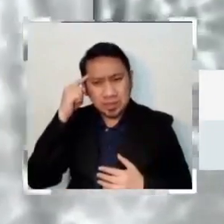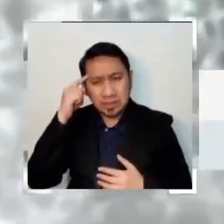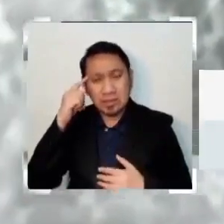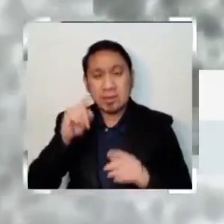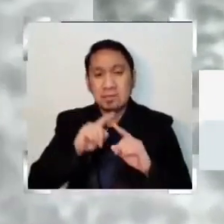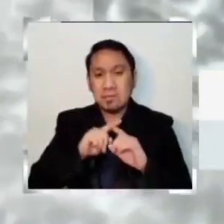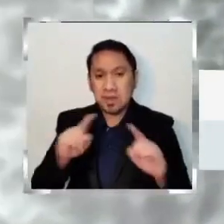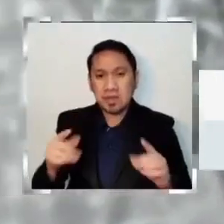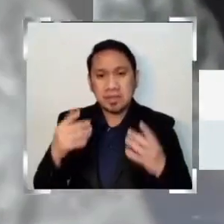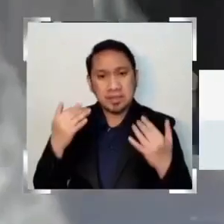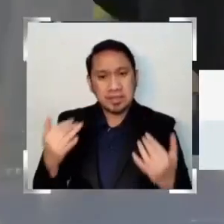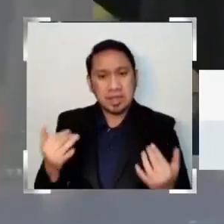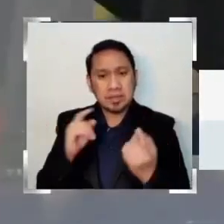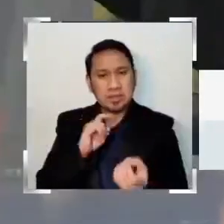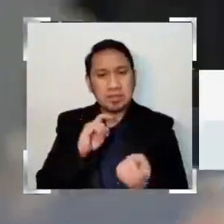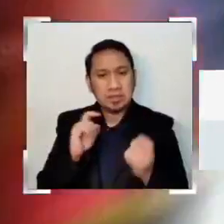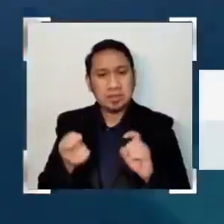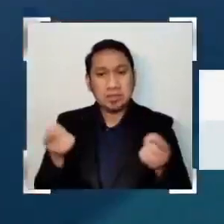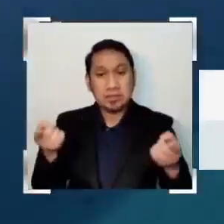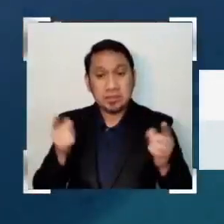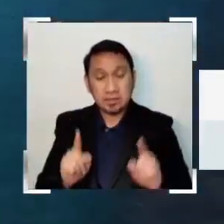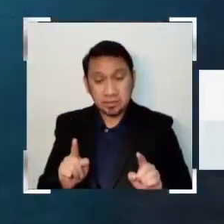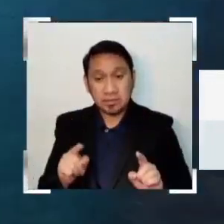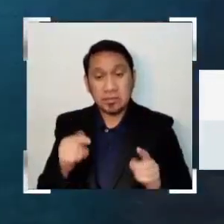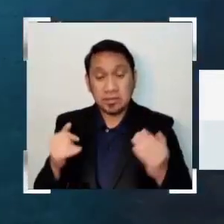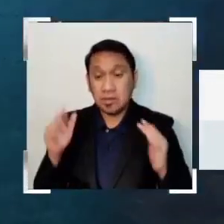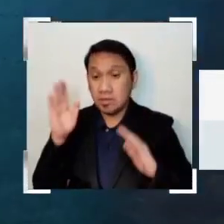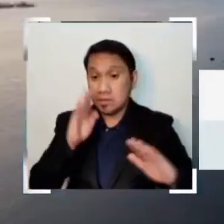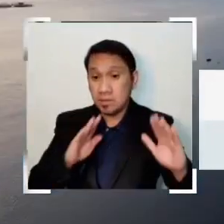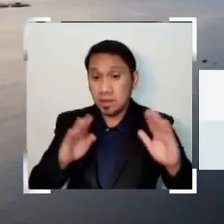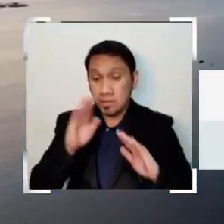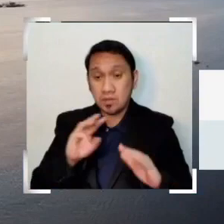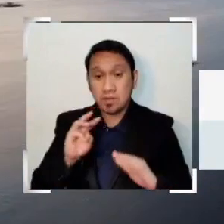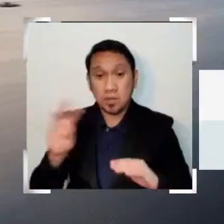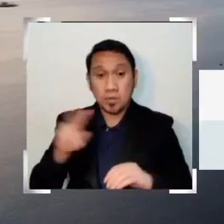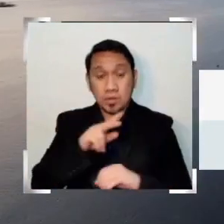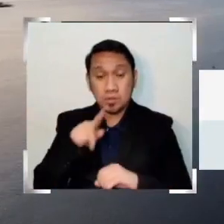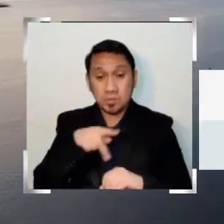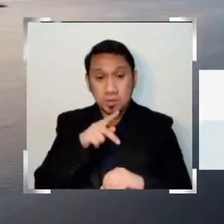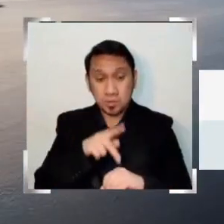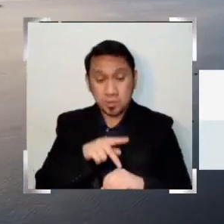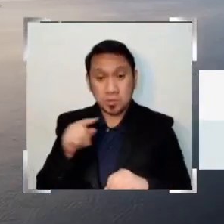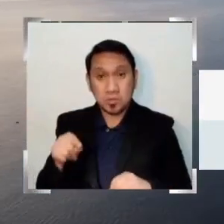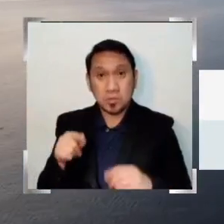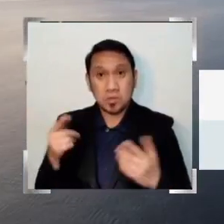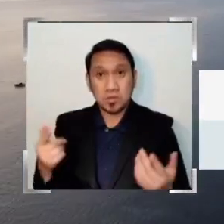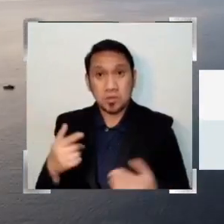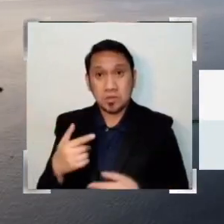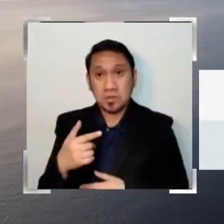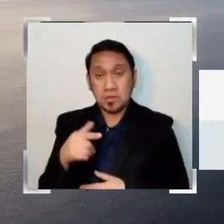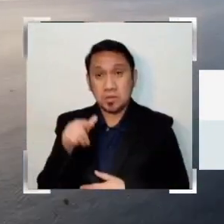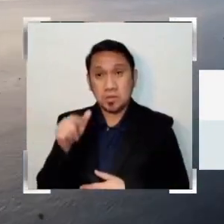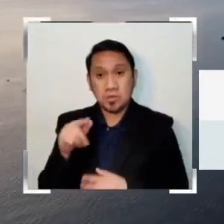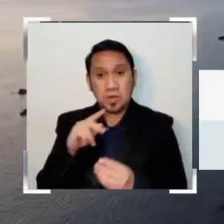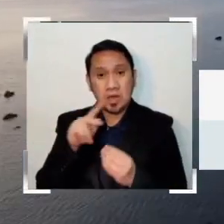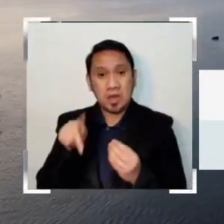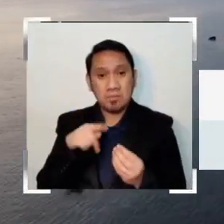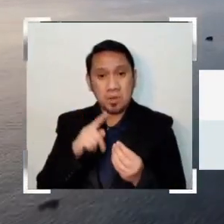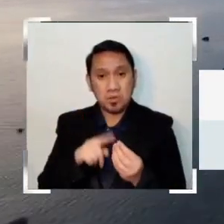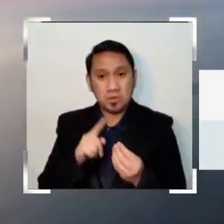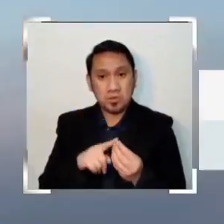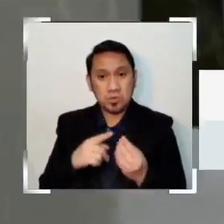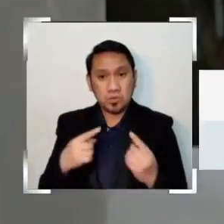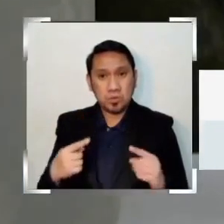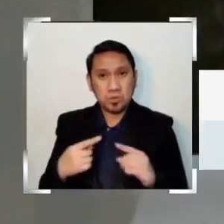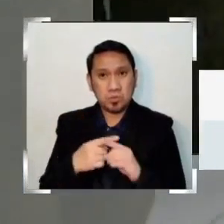na ang sitwasyon. Ang problema raw sa West Philippine Sea, ang pinakakomplikadong geopolitical situation sa mundo kahit pa may